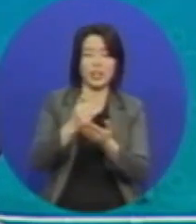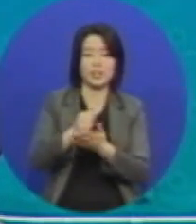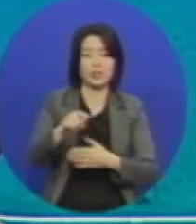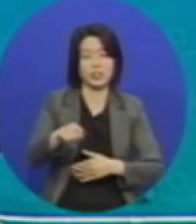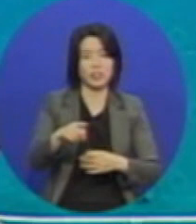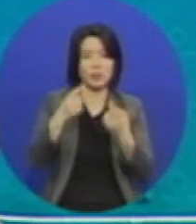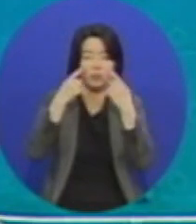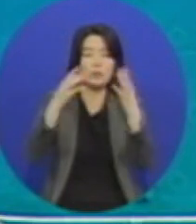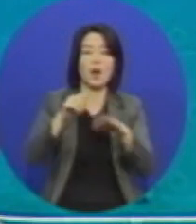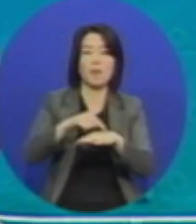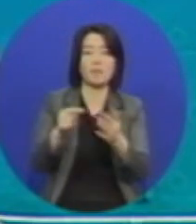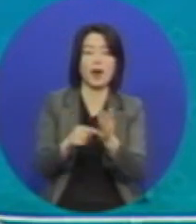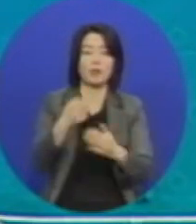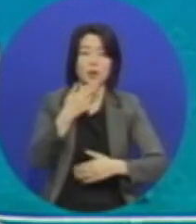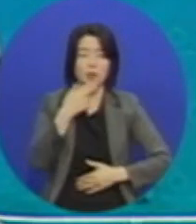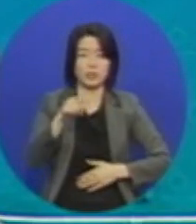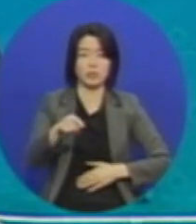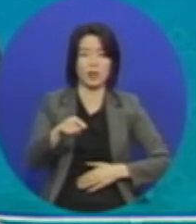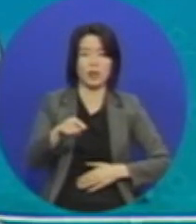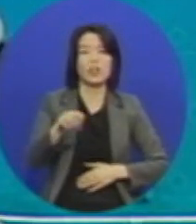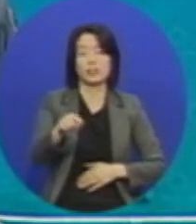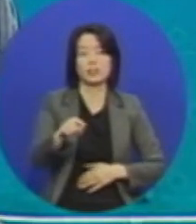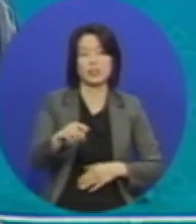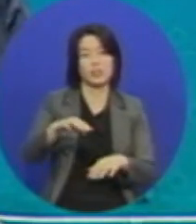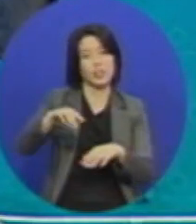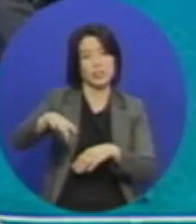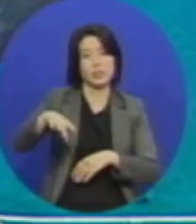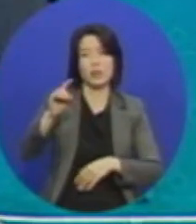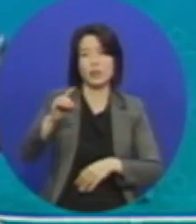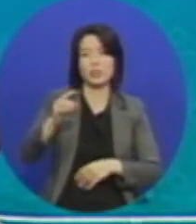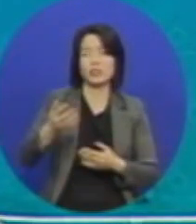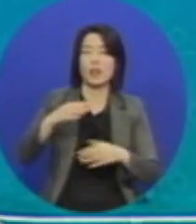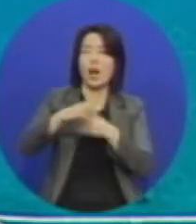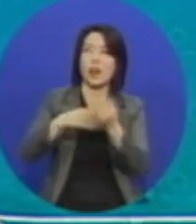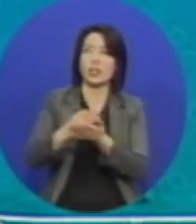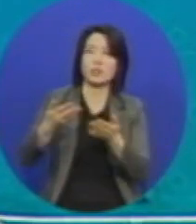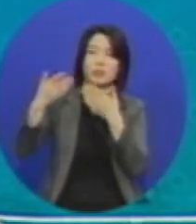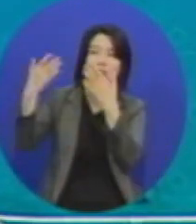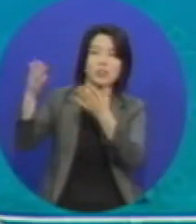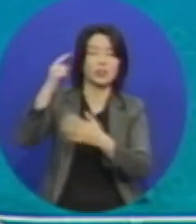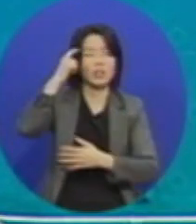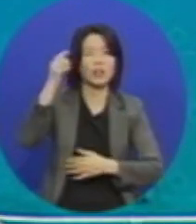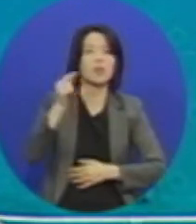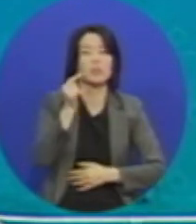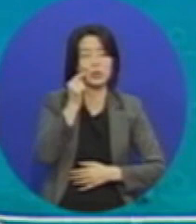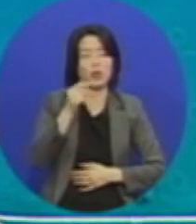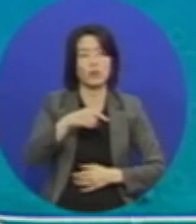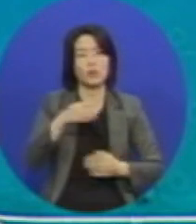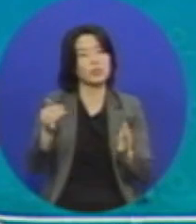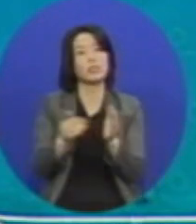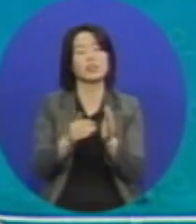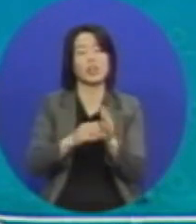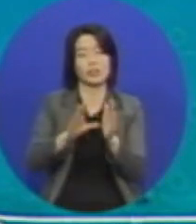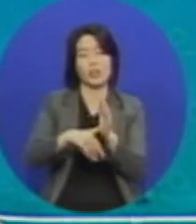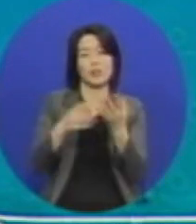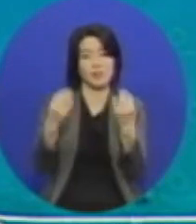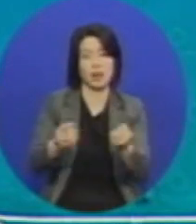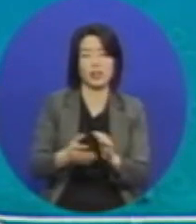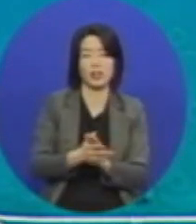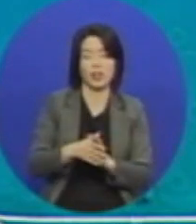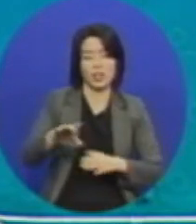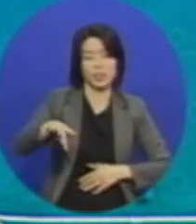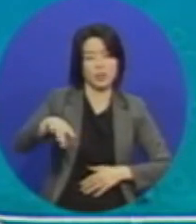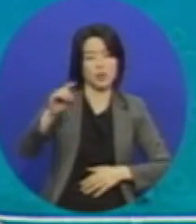없는 사람은 그저 것을 하나님께 드리는 생각 못하고 지나갈 때가 많아요 또 첫 것은 항상 또 너무